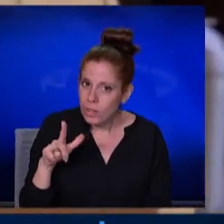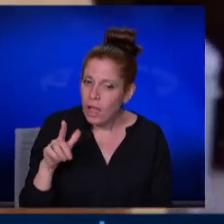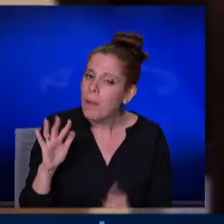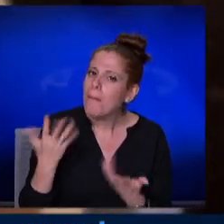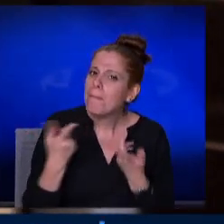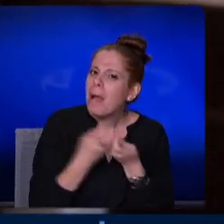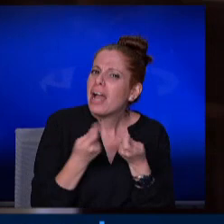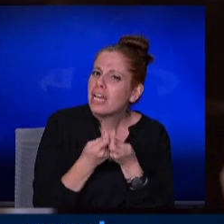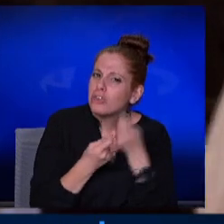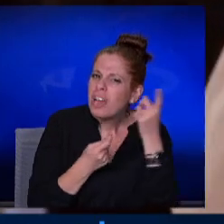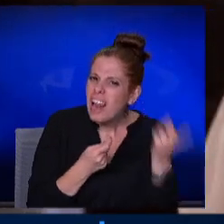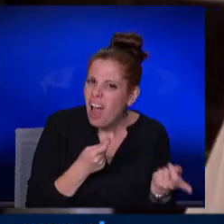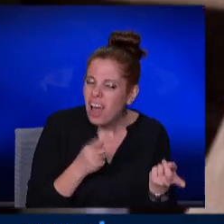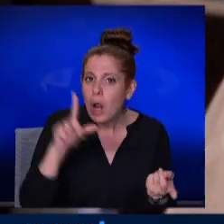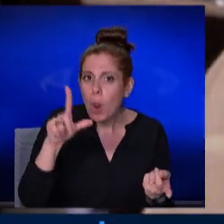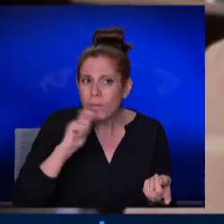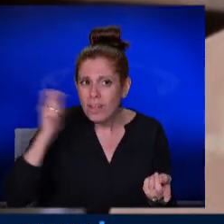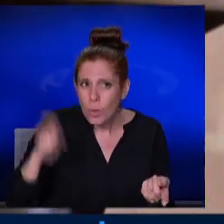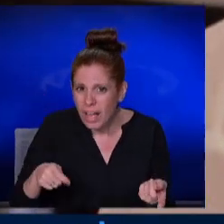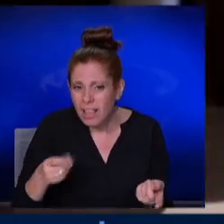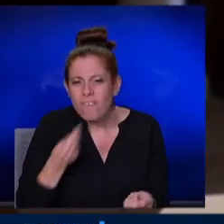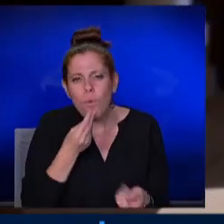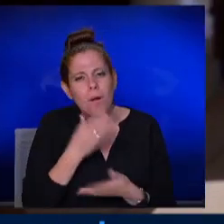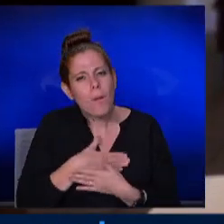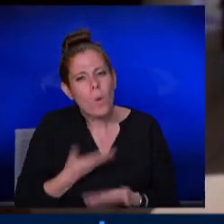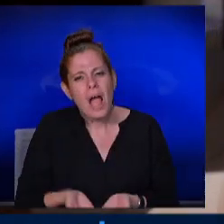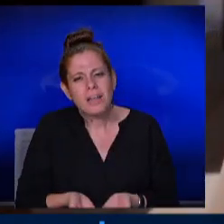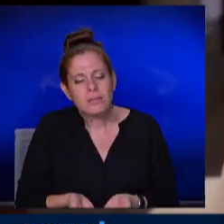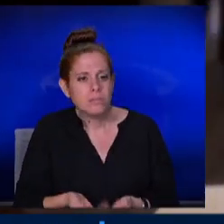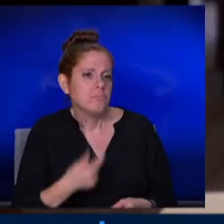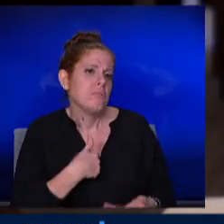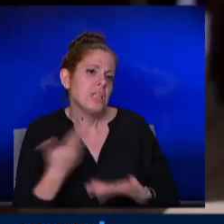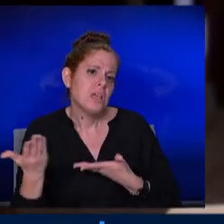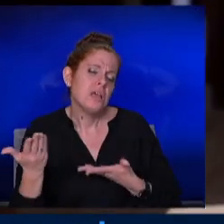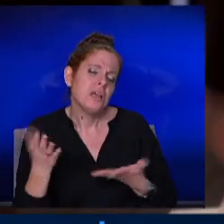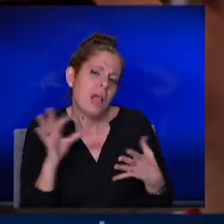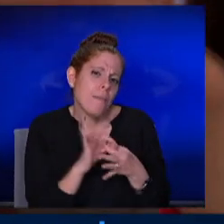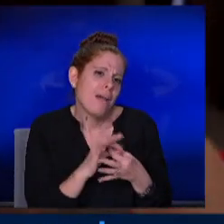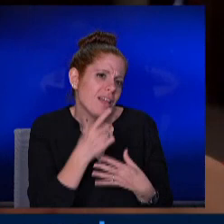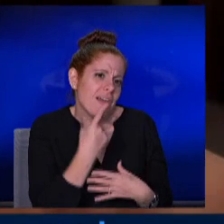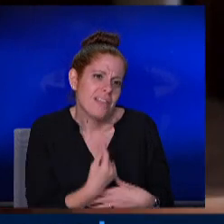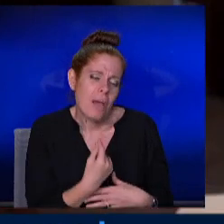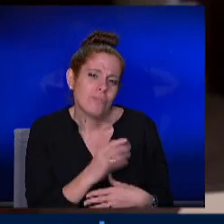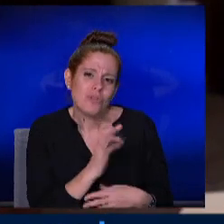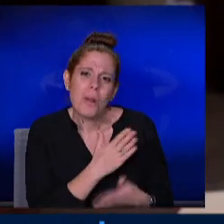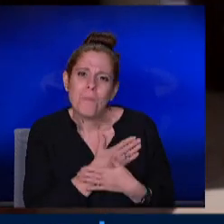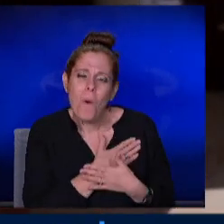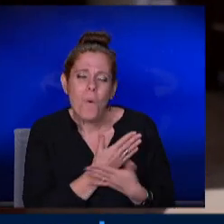לך ללודה מאוקראינה ולאוכל מרוקאי? אני התחברתי לטעם של מרוקו.